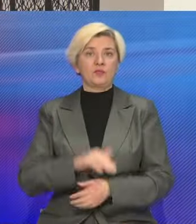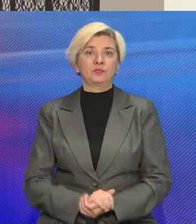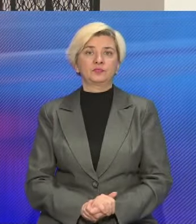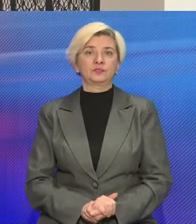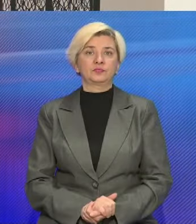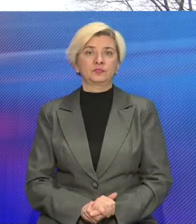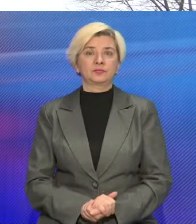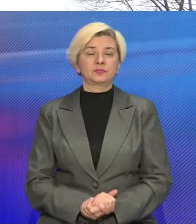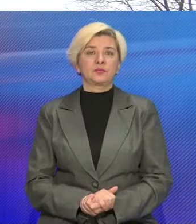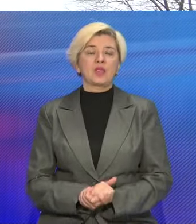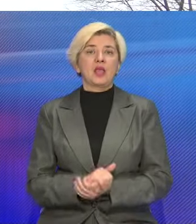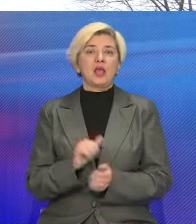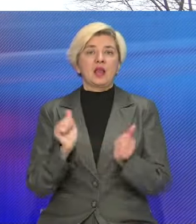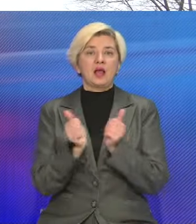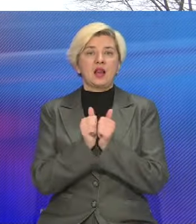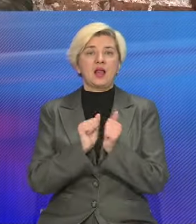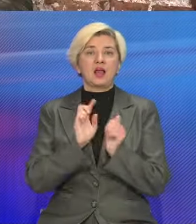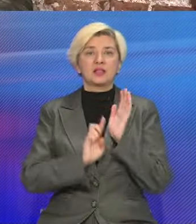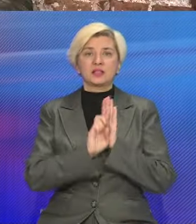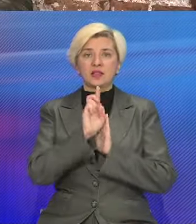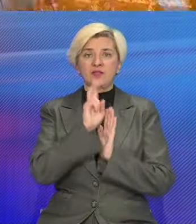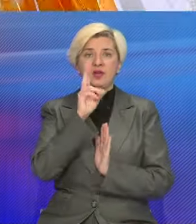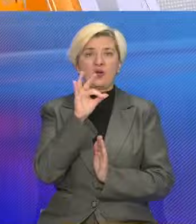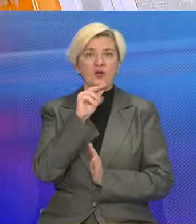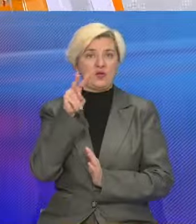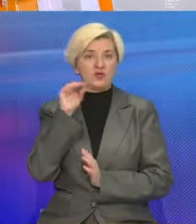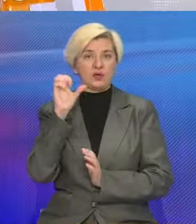Калякаложська церквя у Гродні почнеться будовністі званіці.